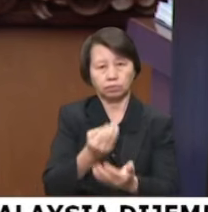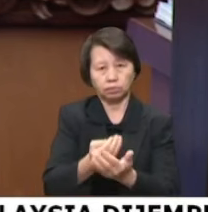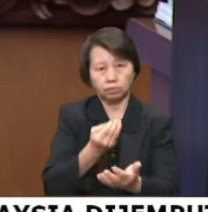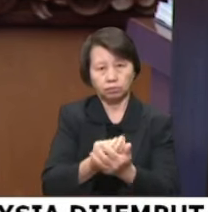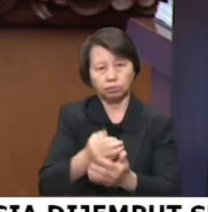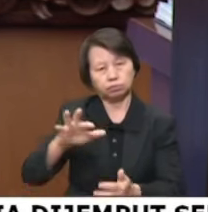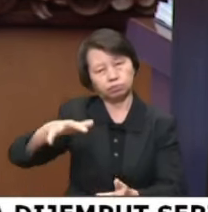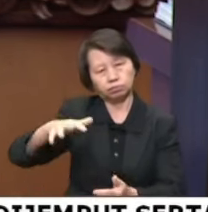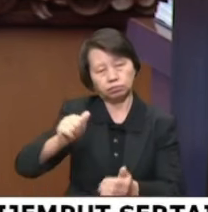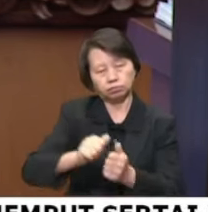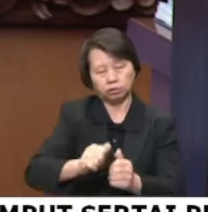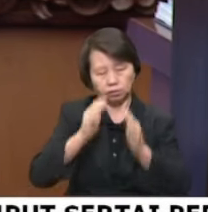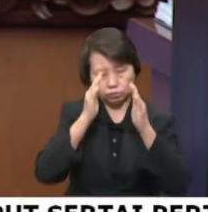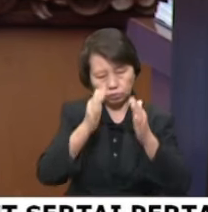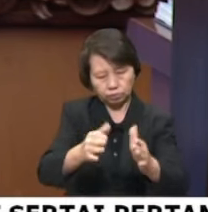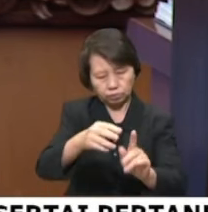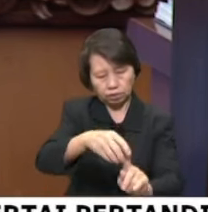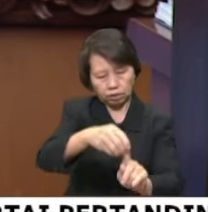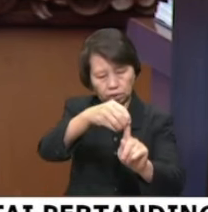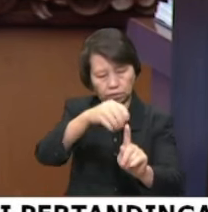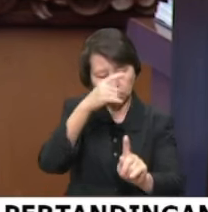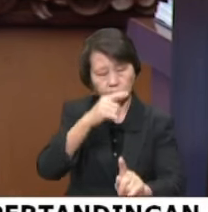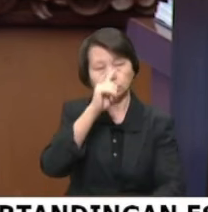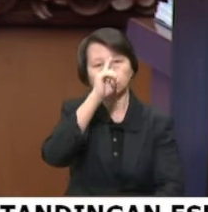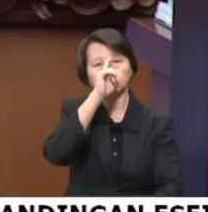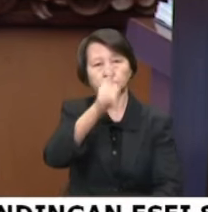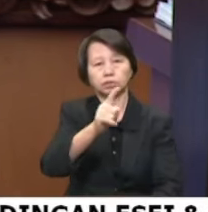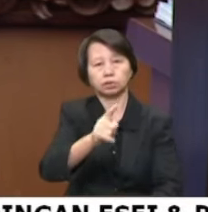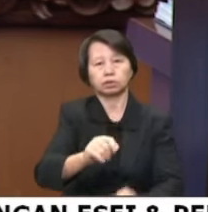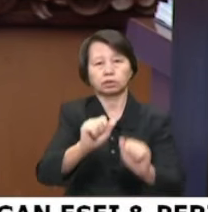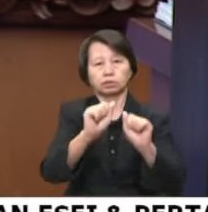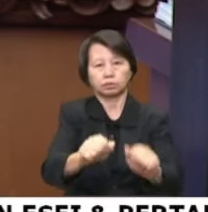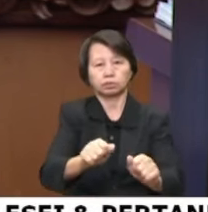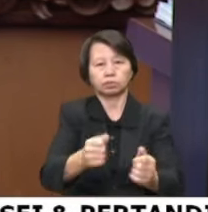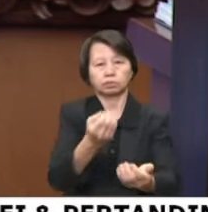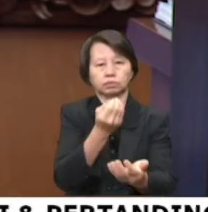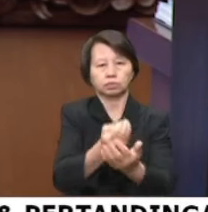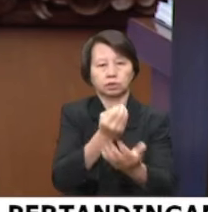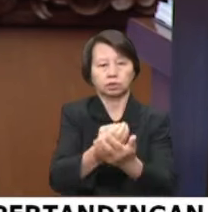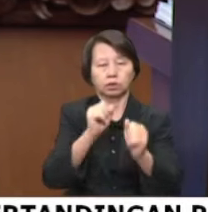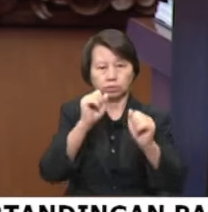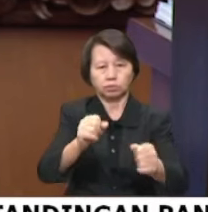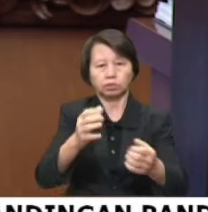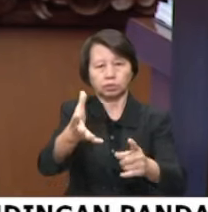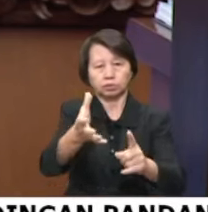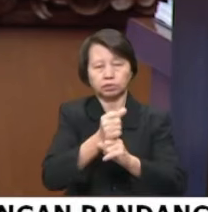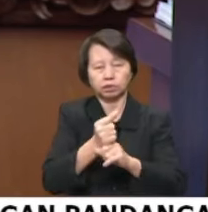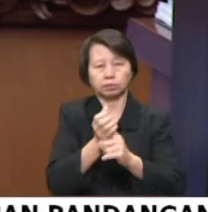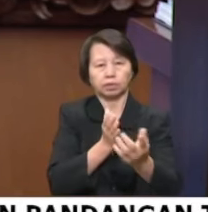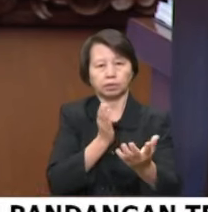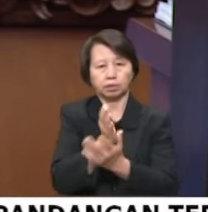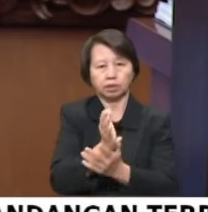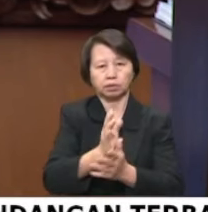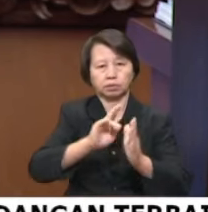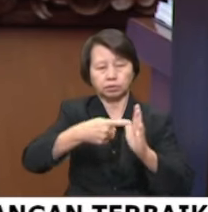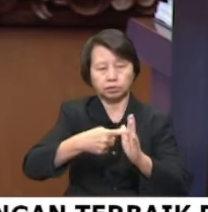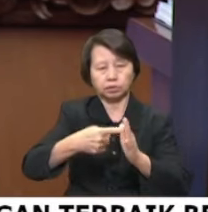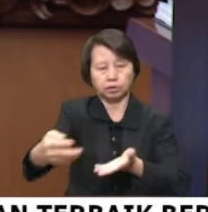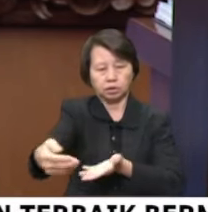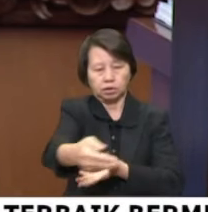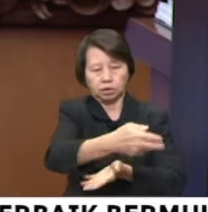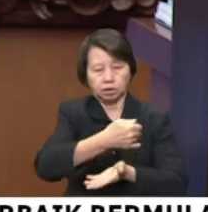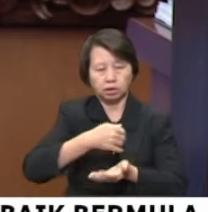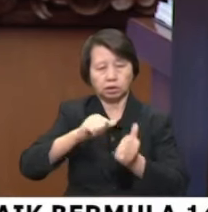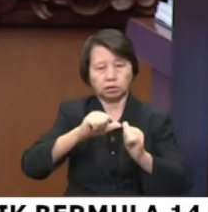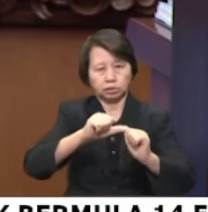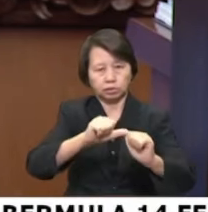serta tumpuan khusus akan diberikan bagi memastikan kemampanan fiskal akan dapat dicapai melalui penjanaan hasil yang